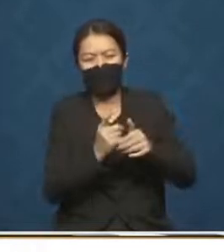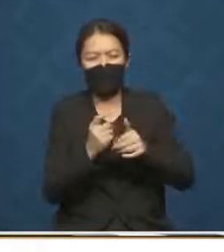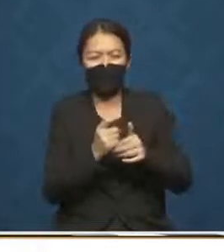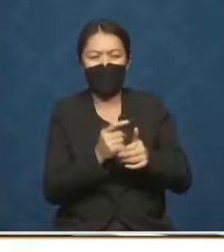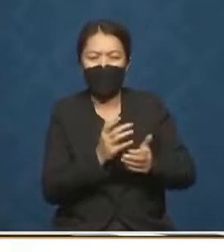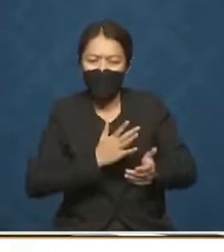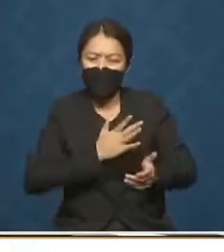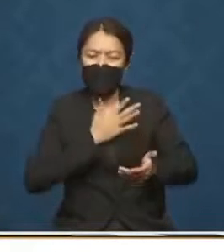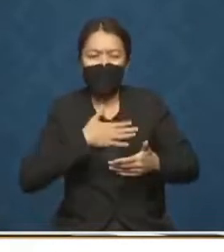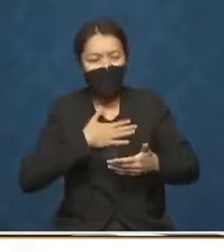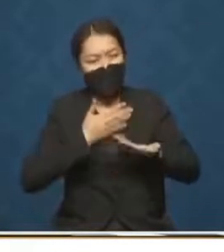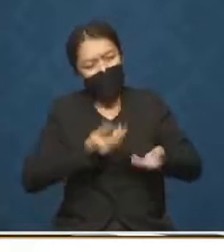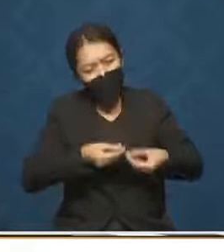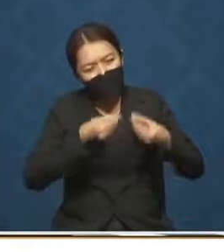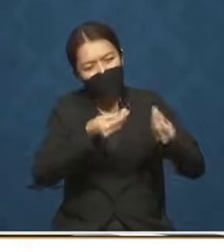ะคน